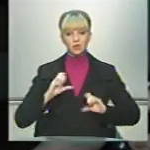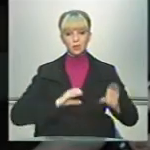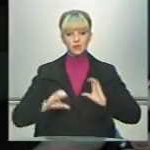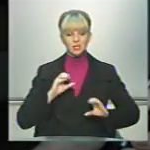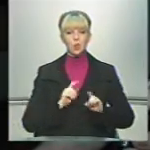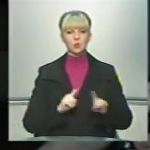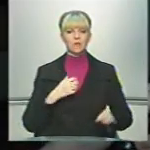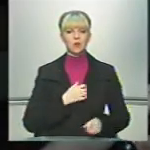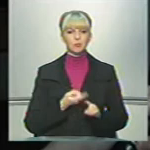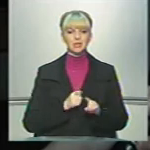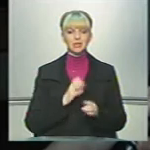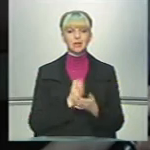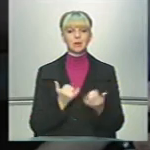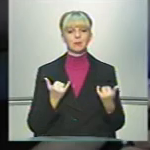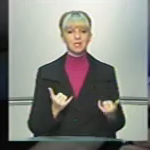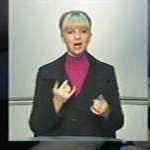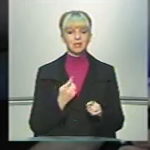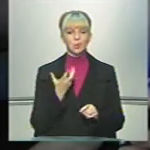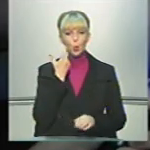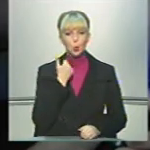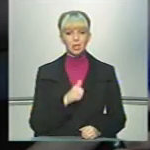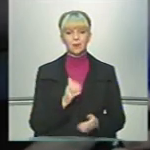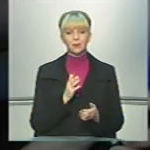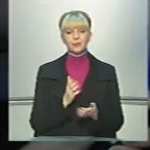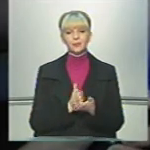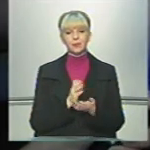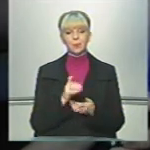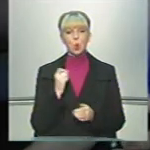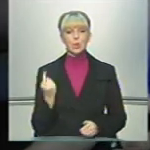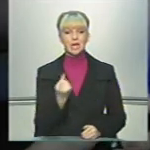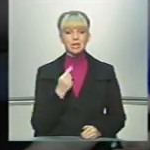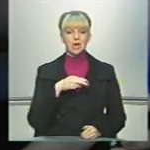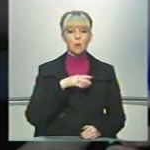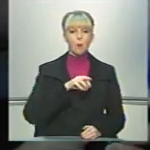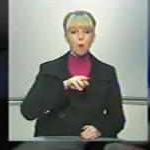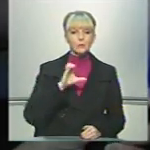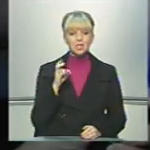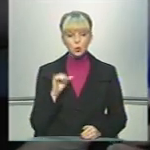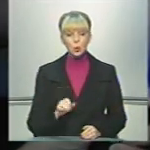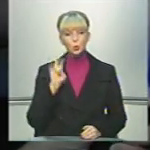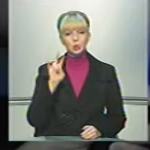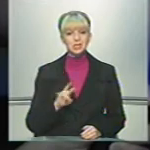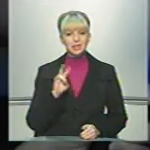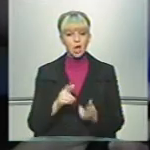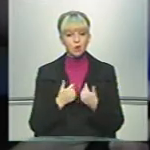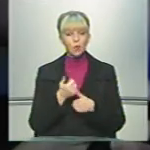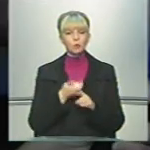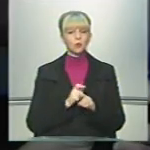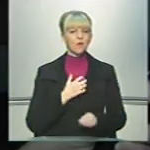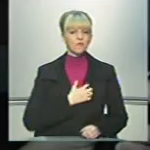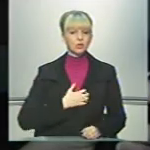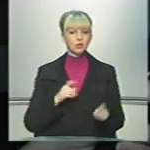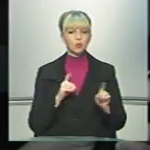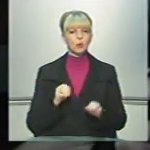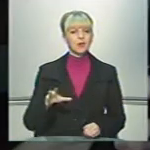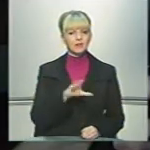Особливо важливим це є зараз, коли йдеться про єдину помісну церкву, коли дуже важливо, щоб